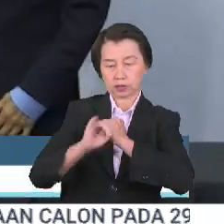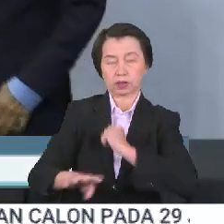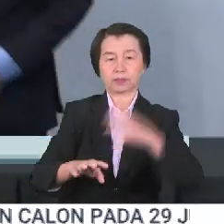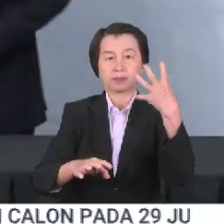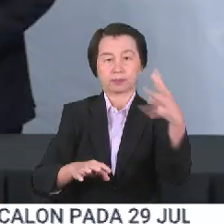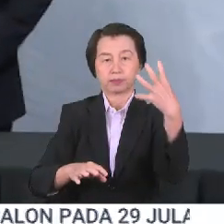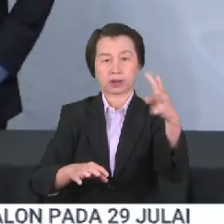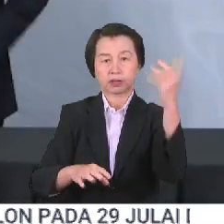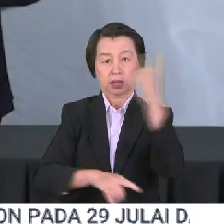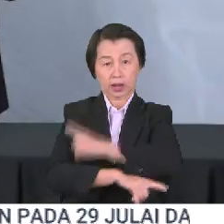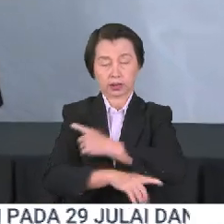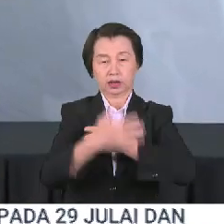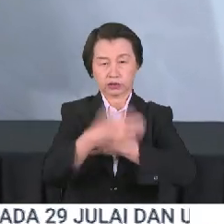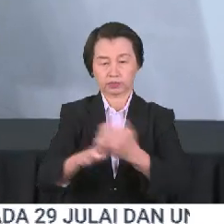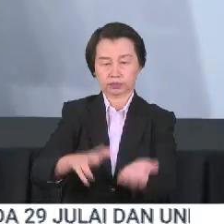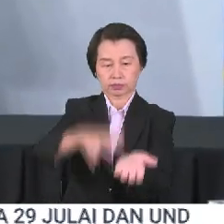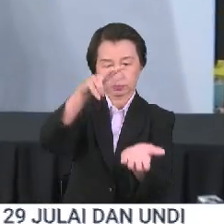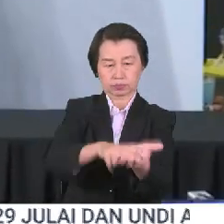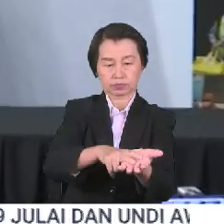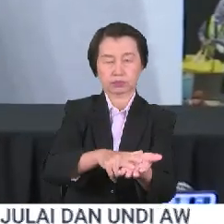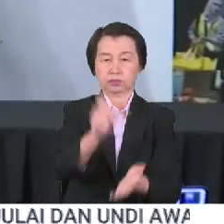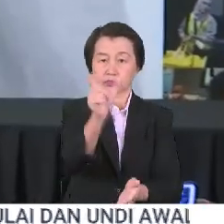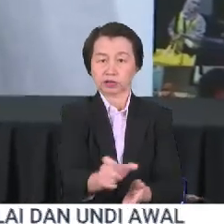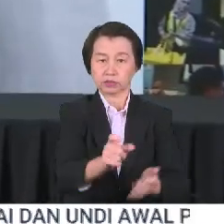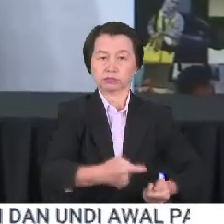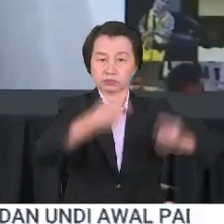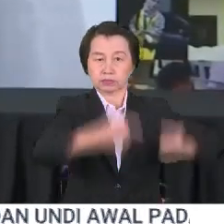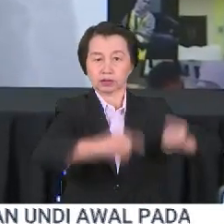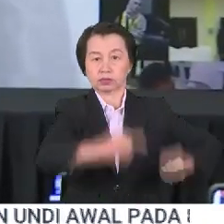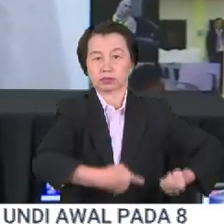berkempen pula ditetapkan selama 14 hari bermula selepas pengisytiharan calon yang bertanding.